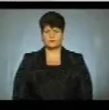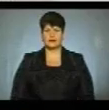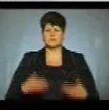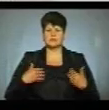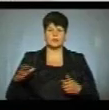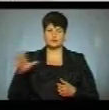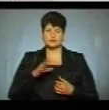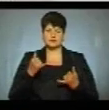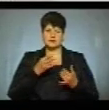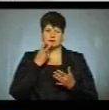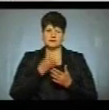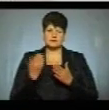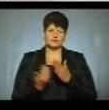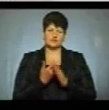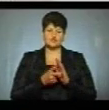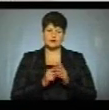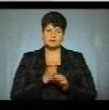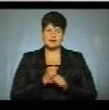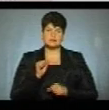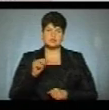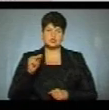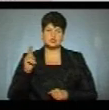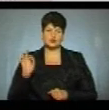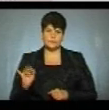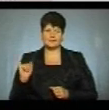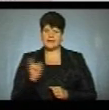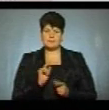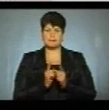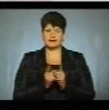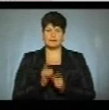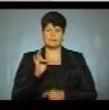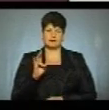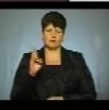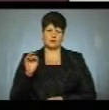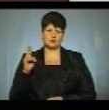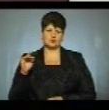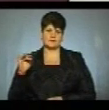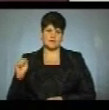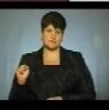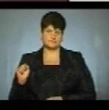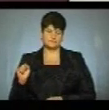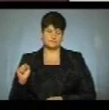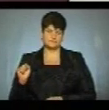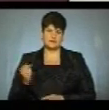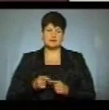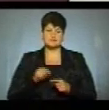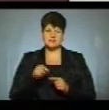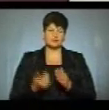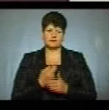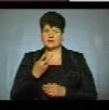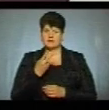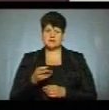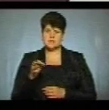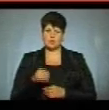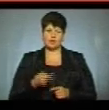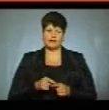Вітаю всіх, хто зараз з нами. Ви дивитесь новини. У студії працює Анастасія Чечко і сурдоперекладач Надія Коцовська. І у цьому випуску дивіться про таке.